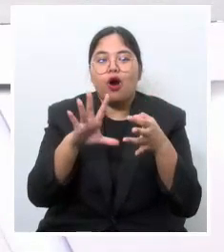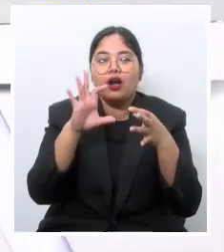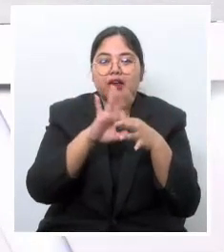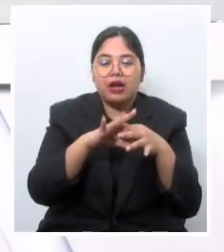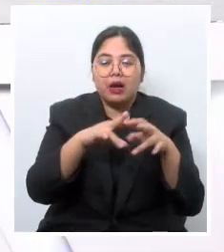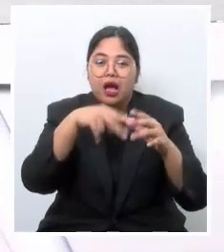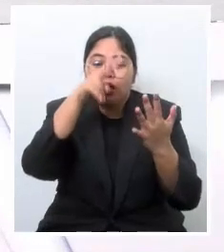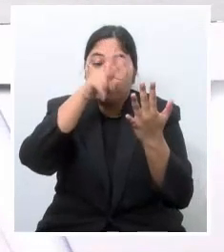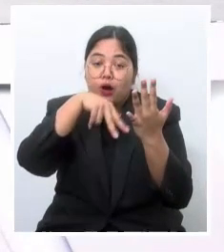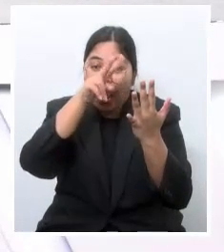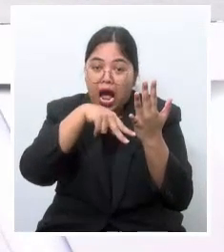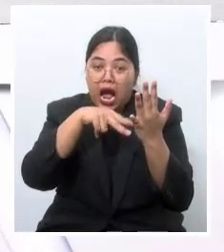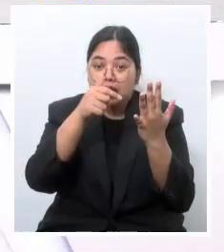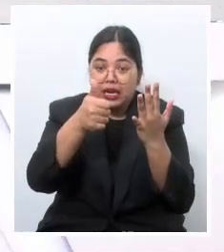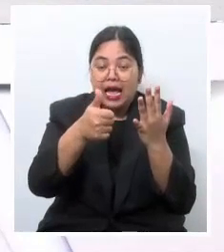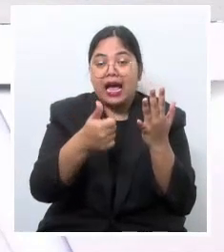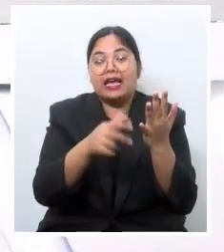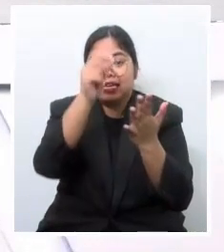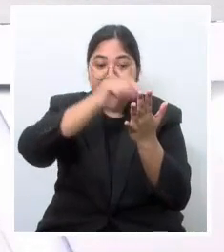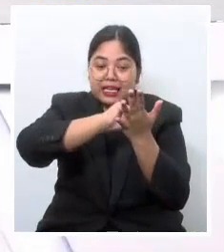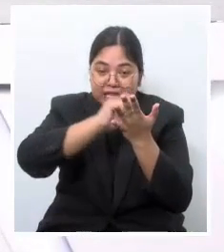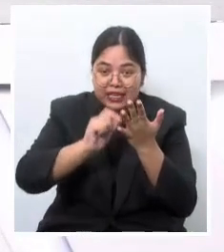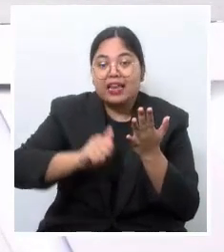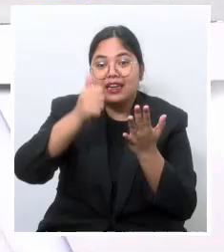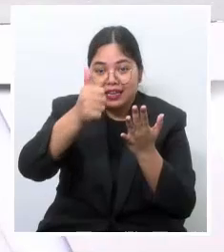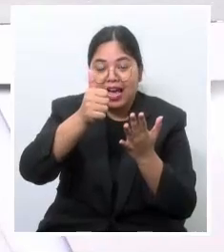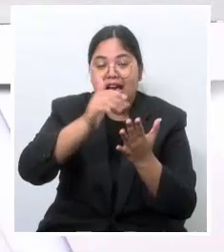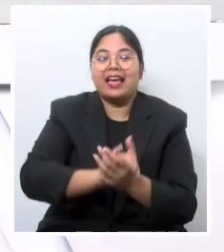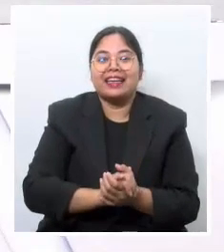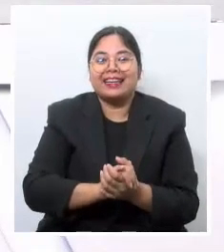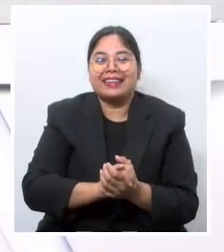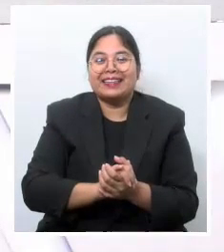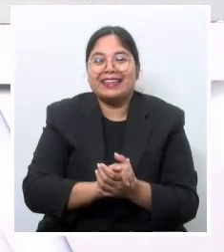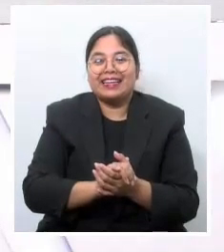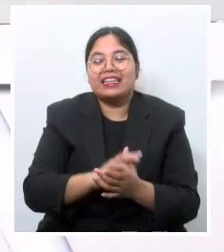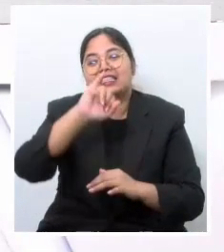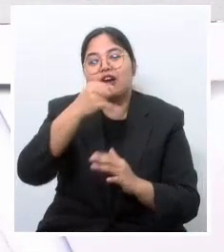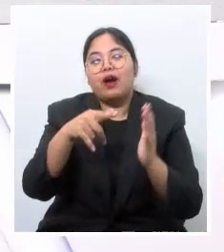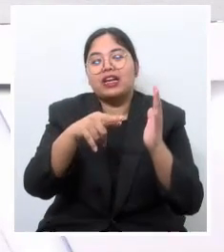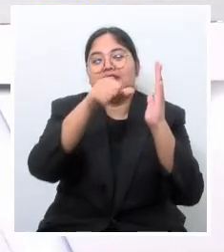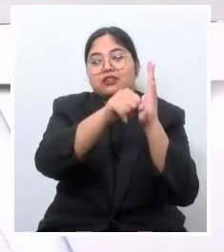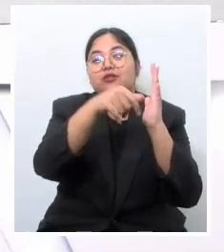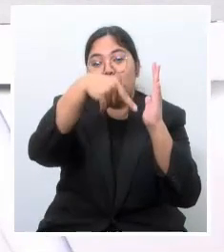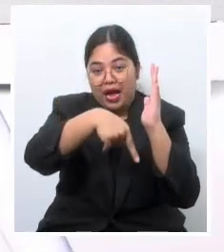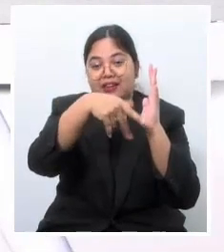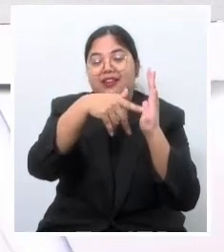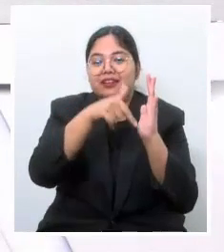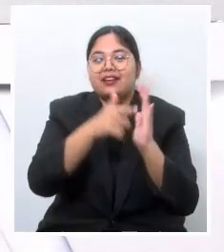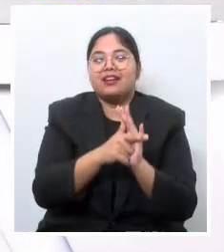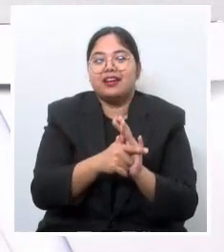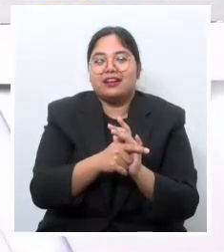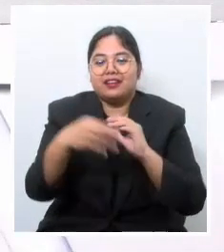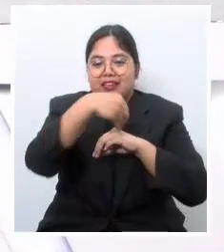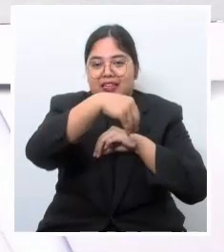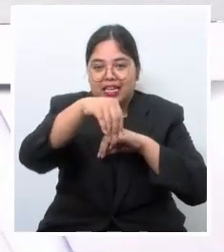สอนอ่านออกเขียนได้ของคุณครูบุญเรืองโพธิ์ตโรงเรียนบ้านกล้วยจังหวัดสุพรรณบุรีสังกัดสำนักงานเขตพื้นที่การศึกษาประถมศึกษา